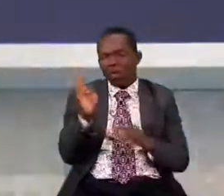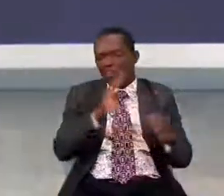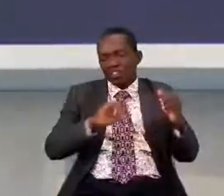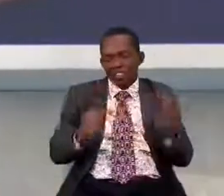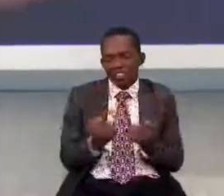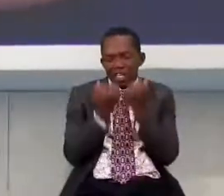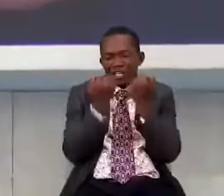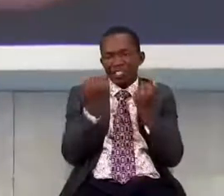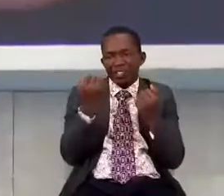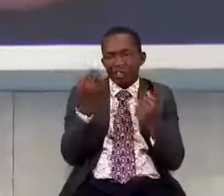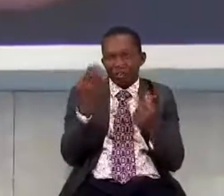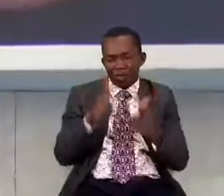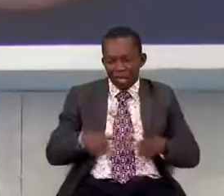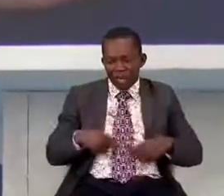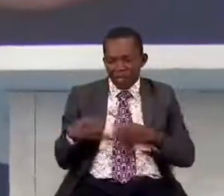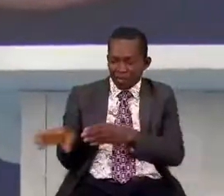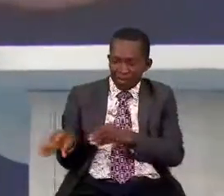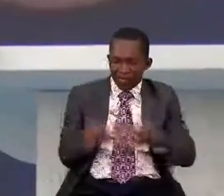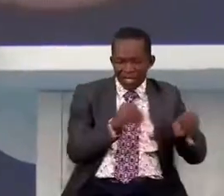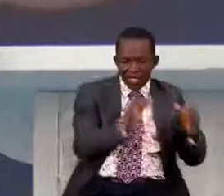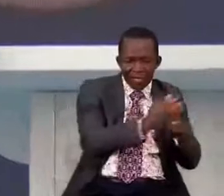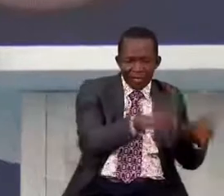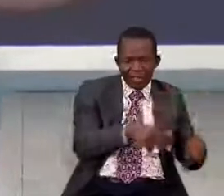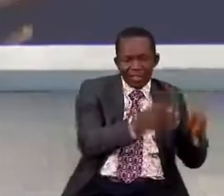type de foi? C'est une foi ferme.